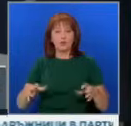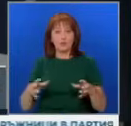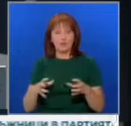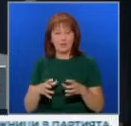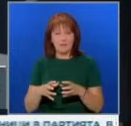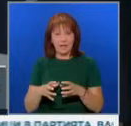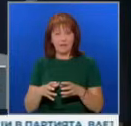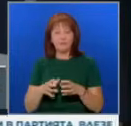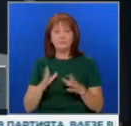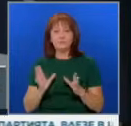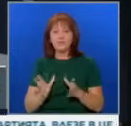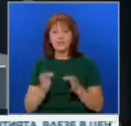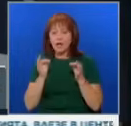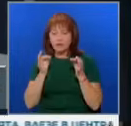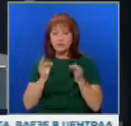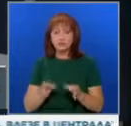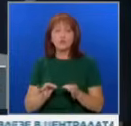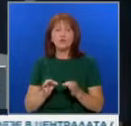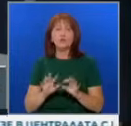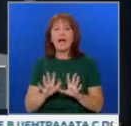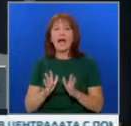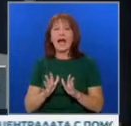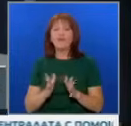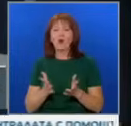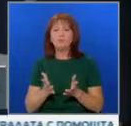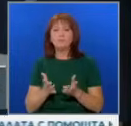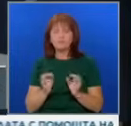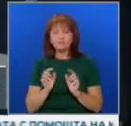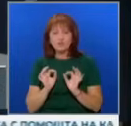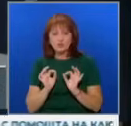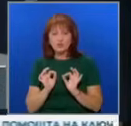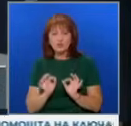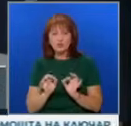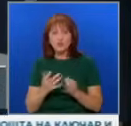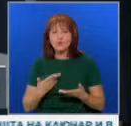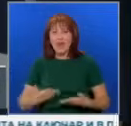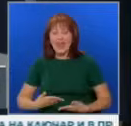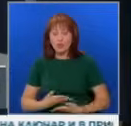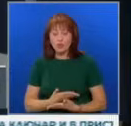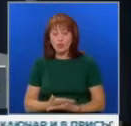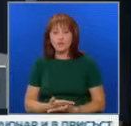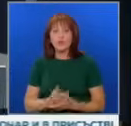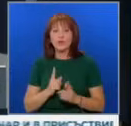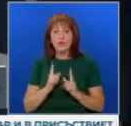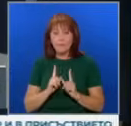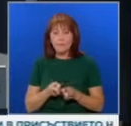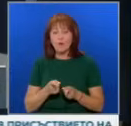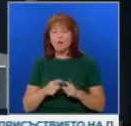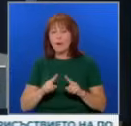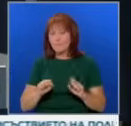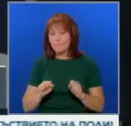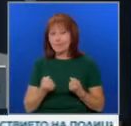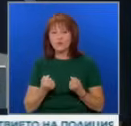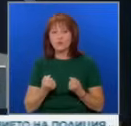комисии вече да се конкретизират какво, да се конкретизира какво точно е нужно, за да може много по-бързо да